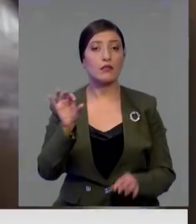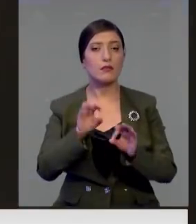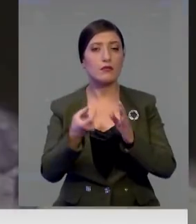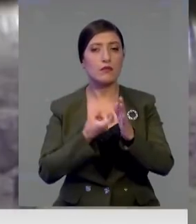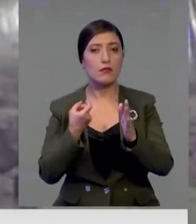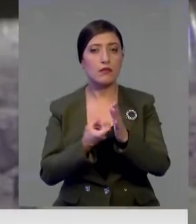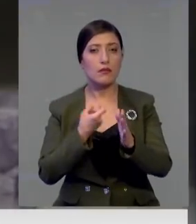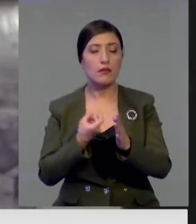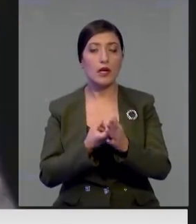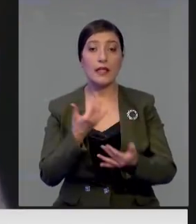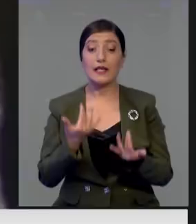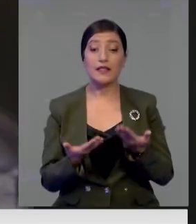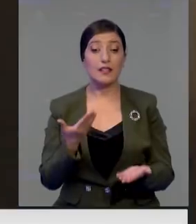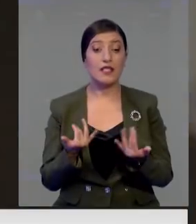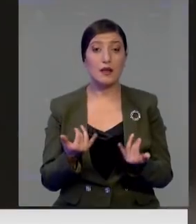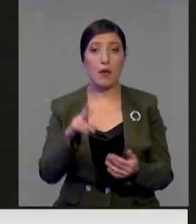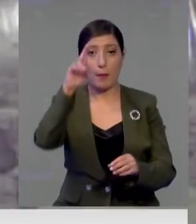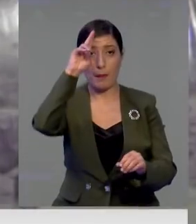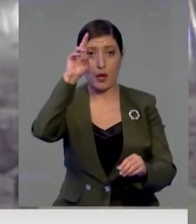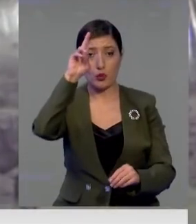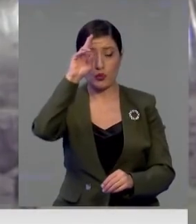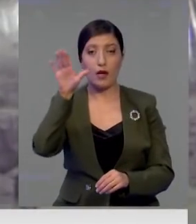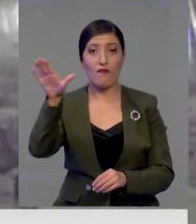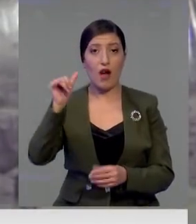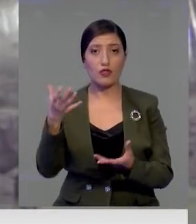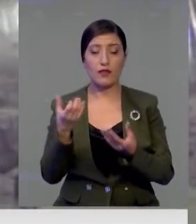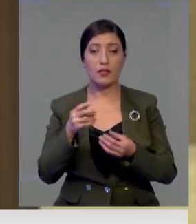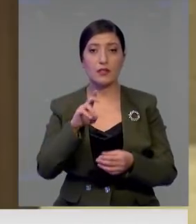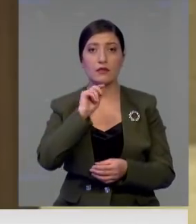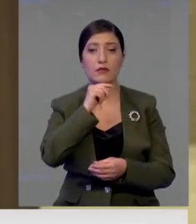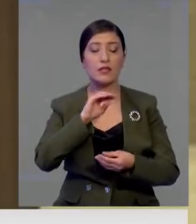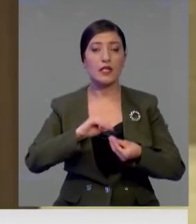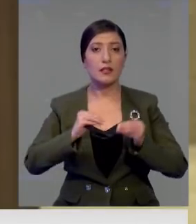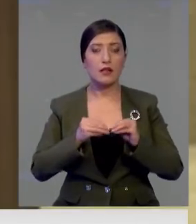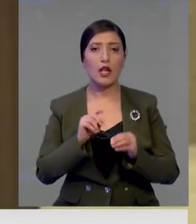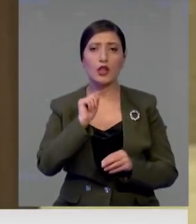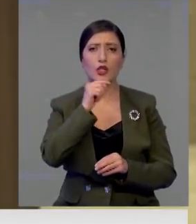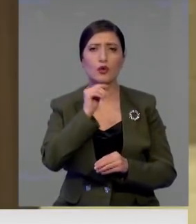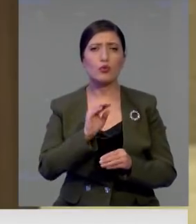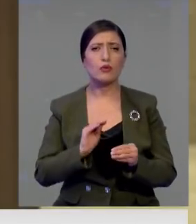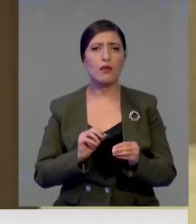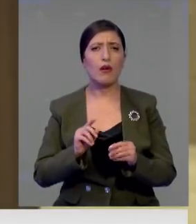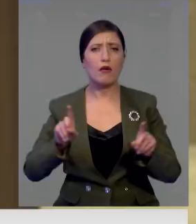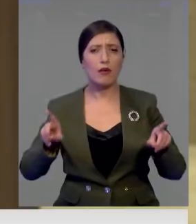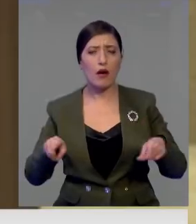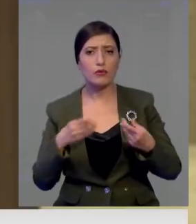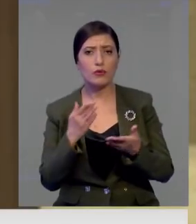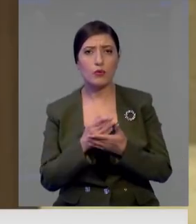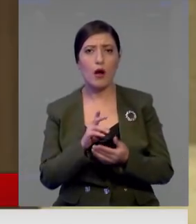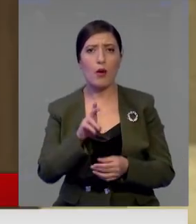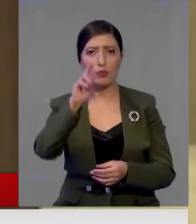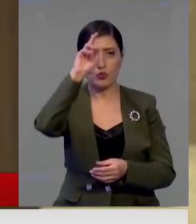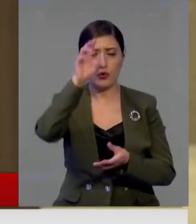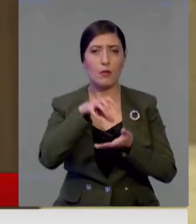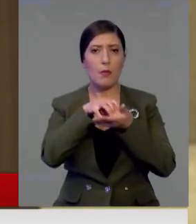պահին պետությունը վարկ չվերցնի, խնդիրներ կլինեն։ Տնտեսությունը աճում է, աճի տեմպեր են արձանագրվում, բյուջեն